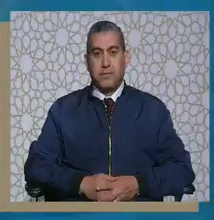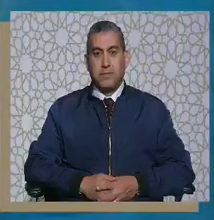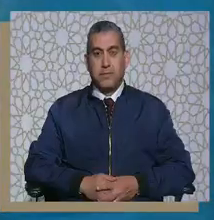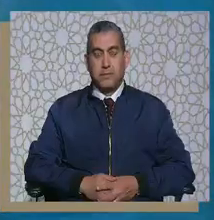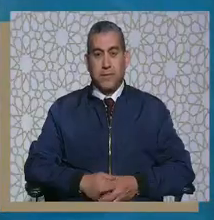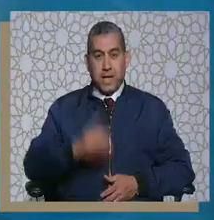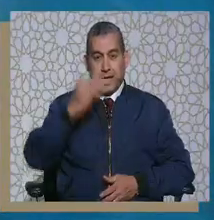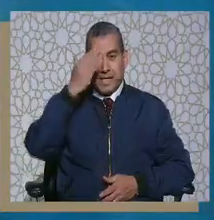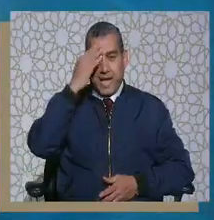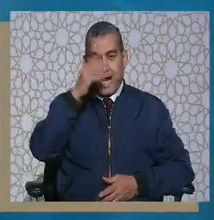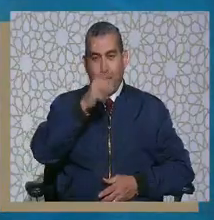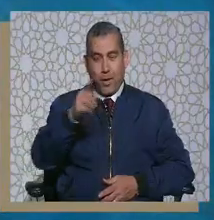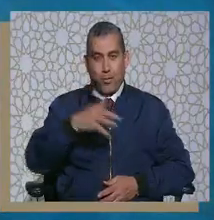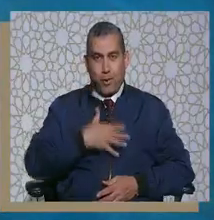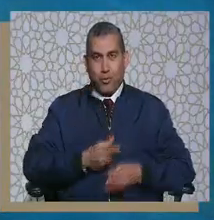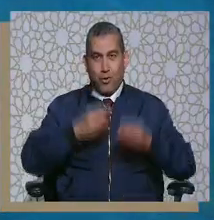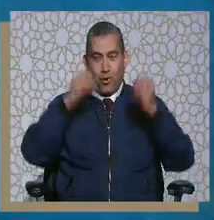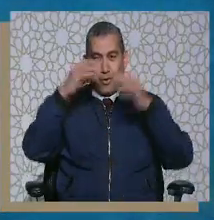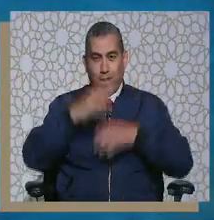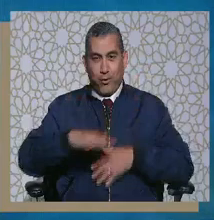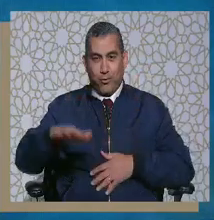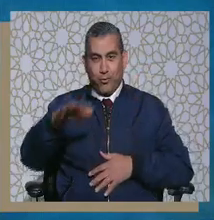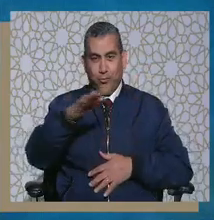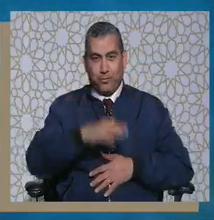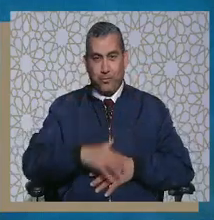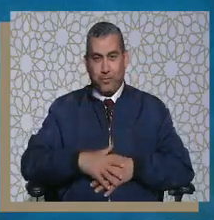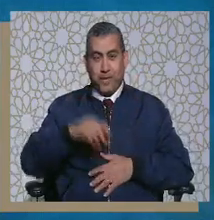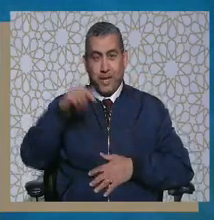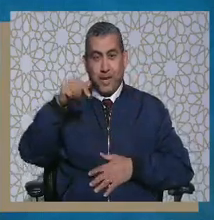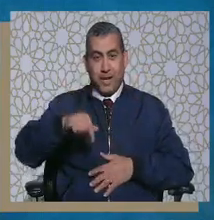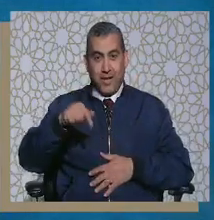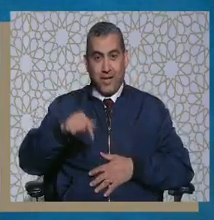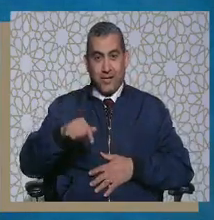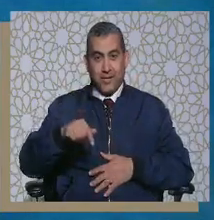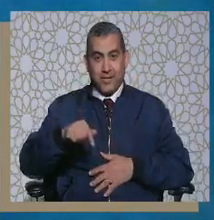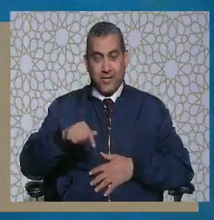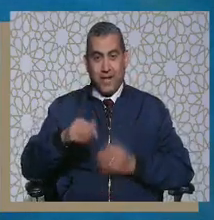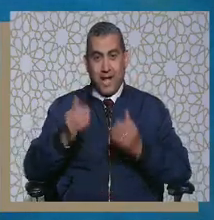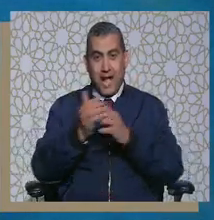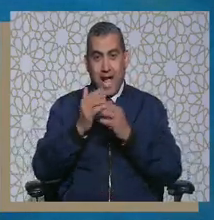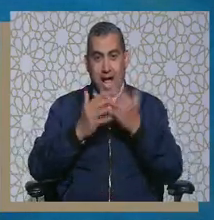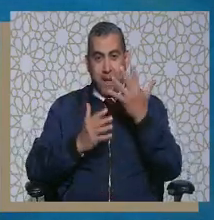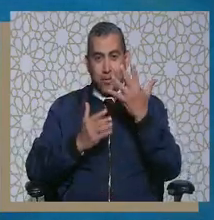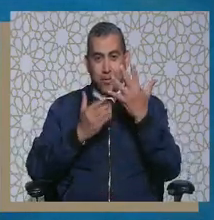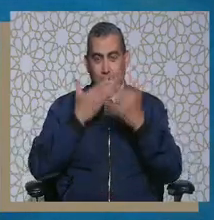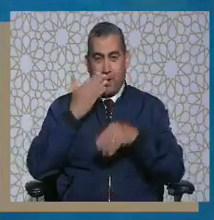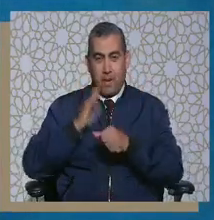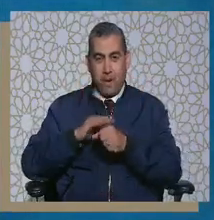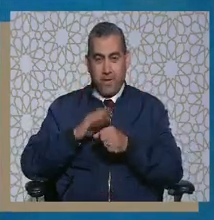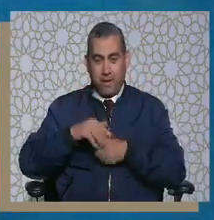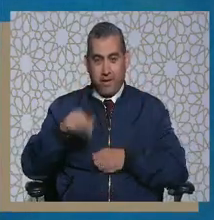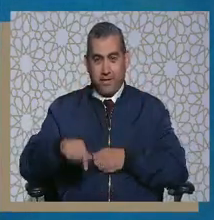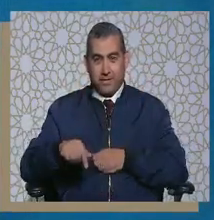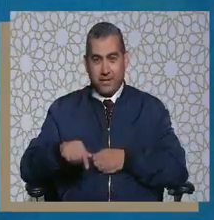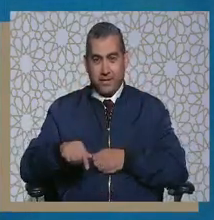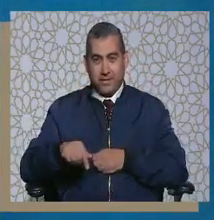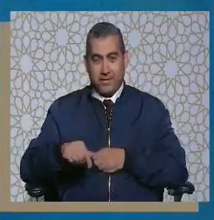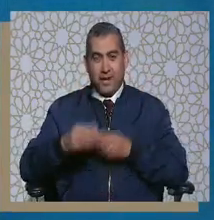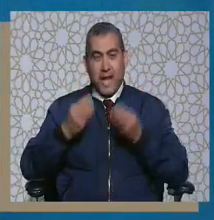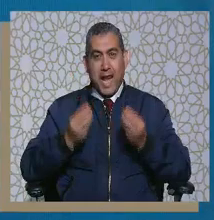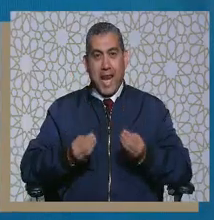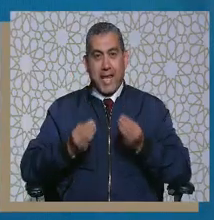السلام عليكم ورحمه الله النهارده خامس يوم من رمضان ولسه